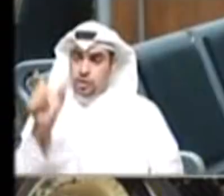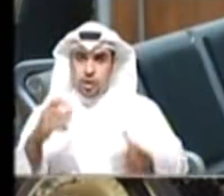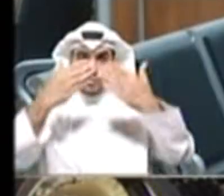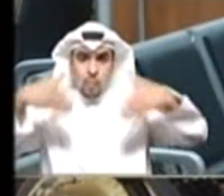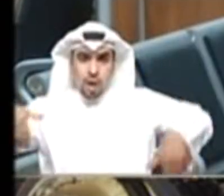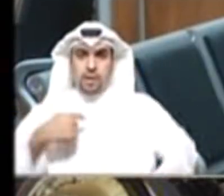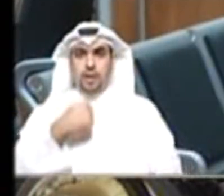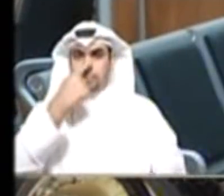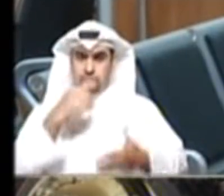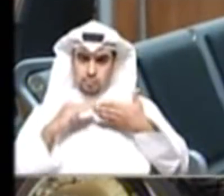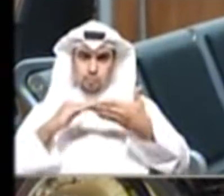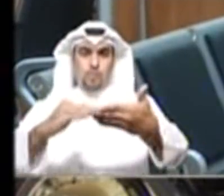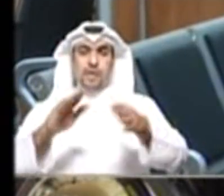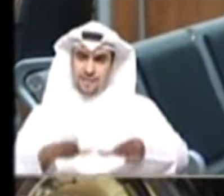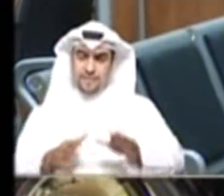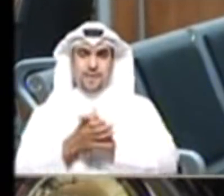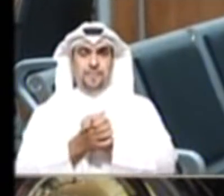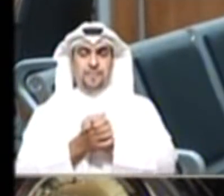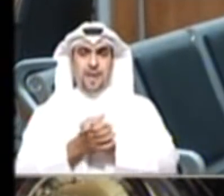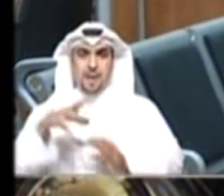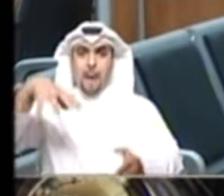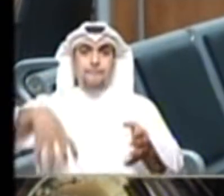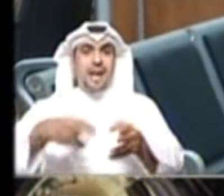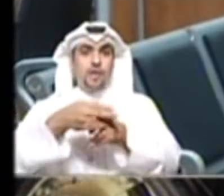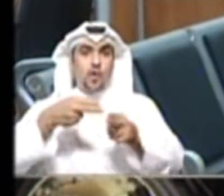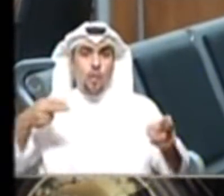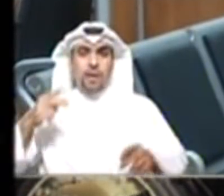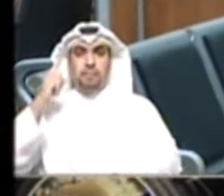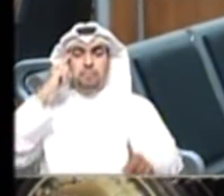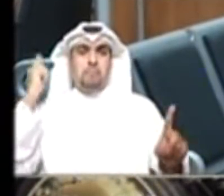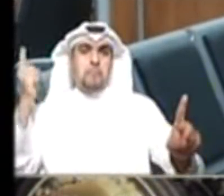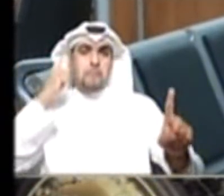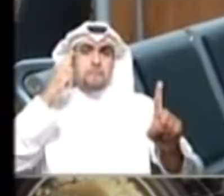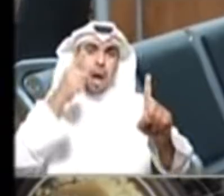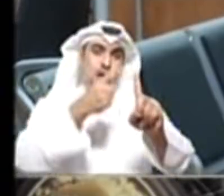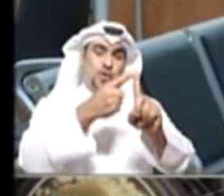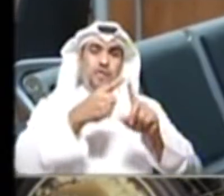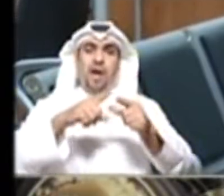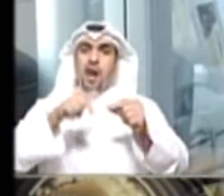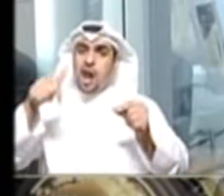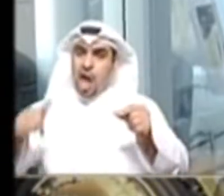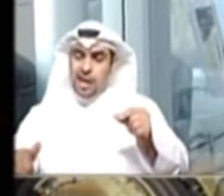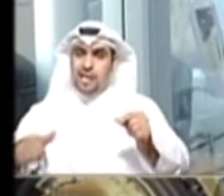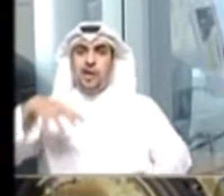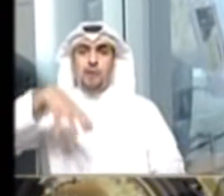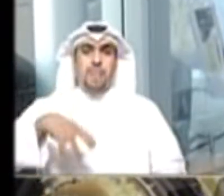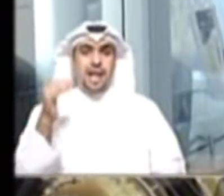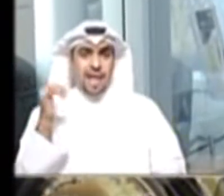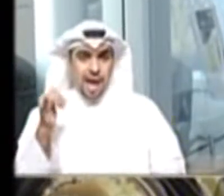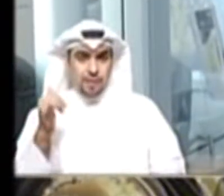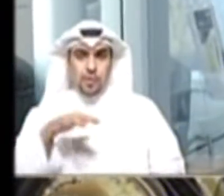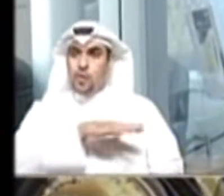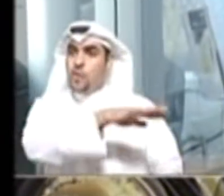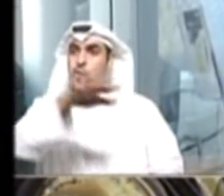نقدمها. تعد دولة الكويت من الدول الرائدة على المستوى الخليجي والعربي في الاهتمام بذوي الإعاقة، فهي حريصة